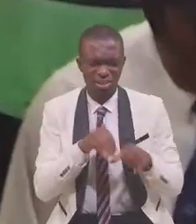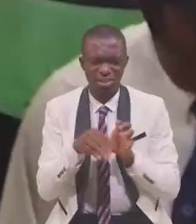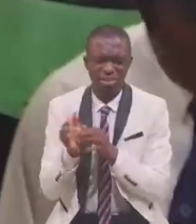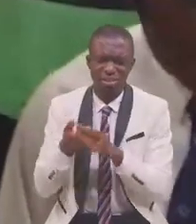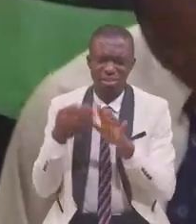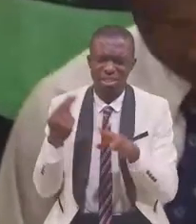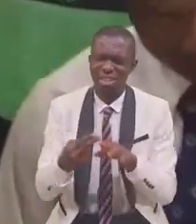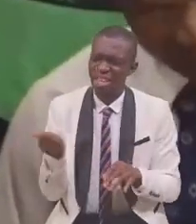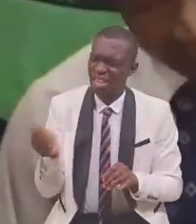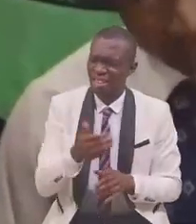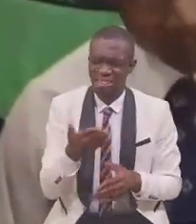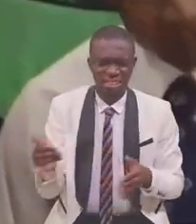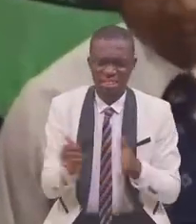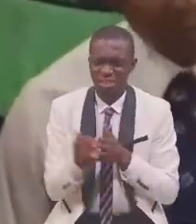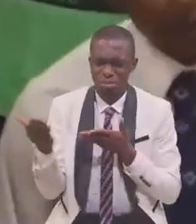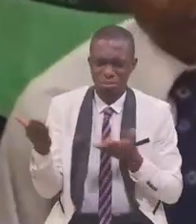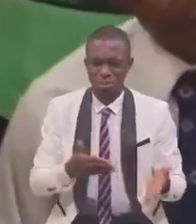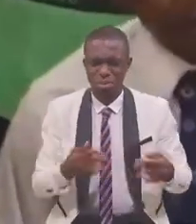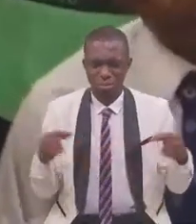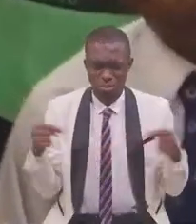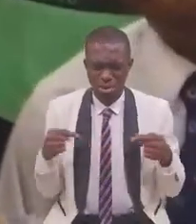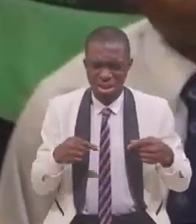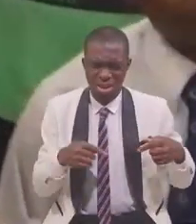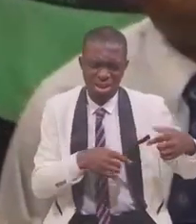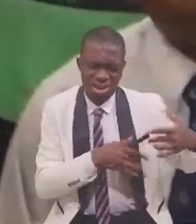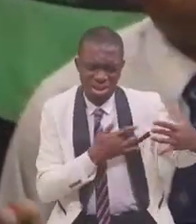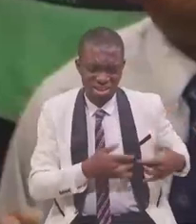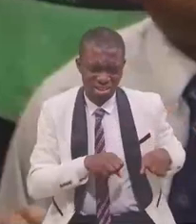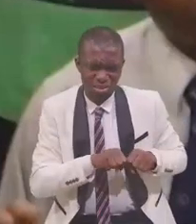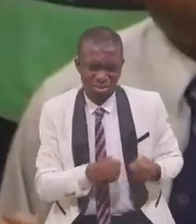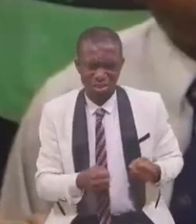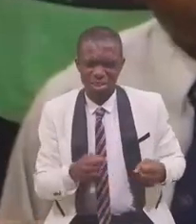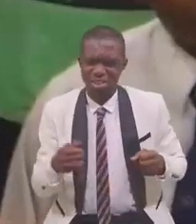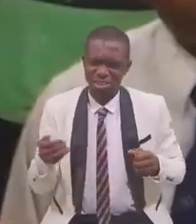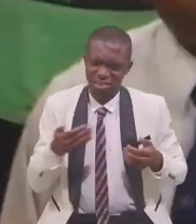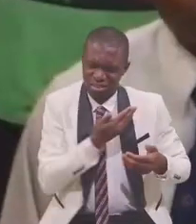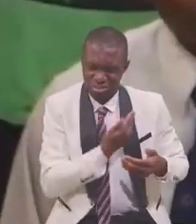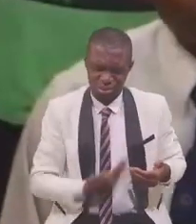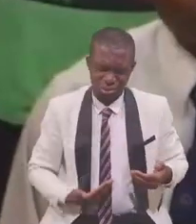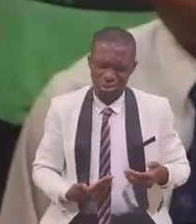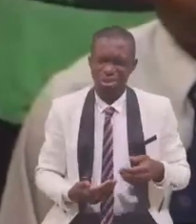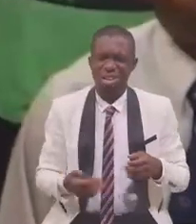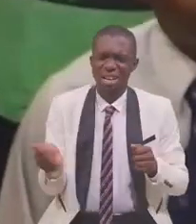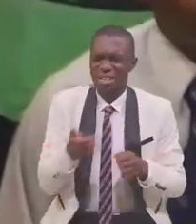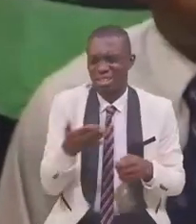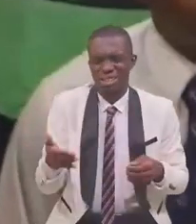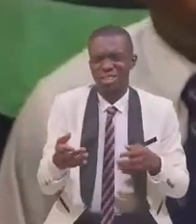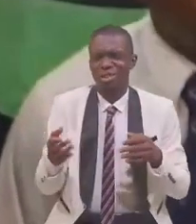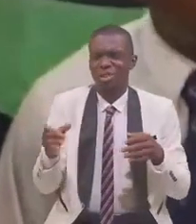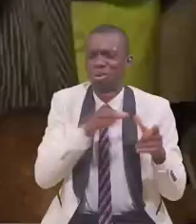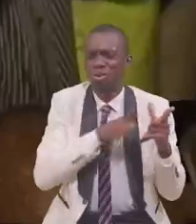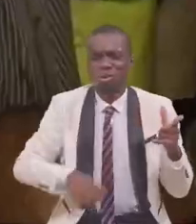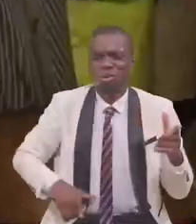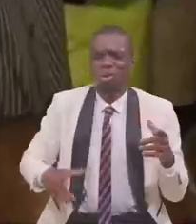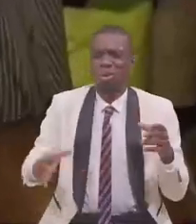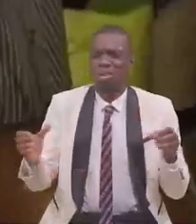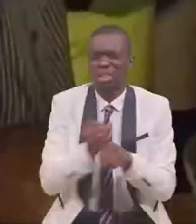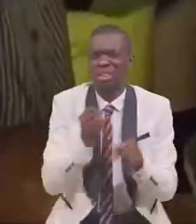chagrin de cœur, ce qui va apporter la douleur, ce qui va apporter la dépression, Seigneur, efface cela de ton peuple au nom de